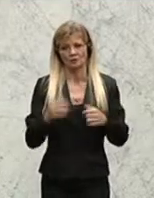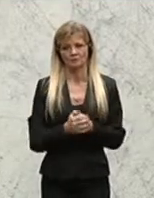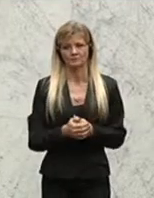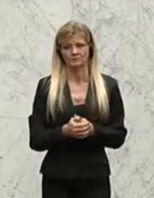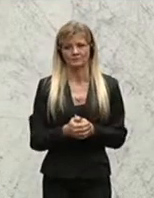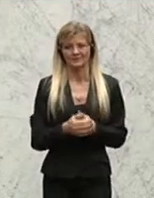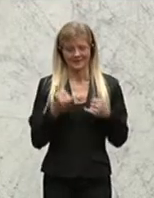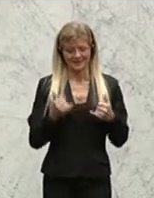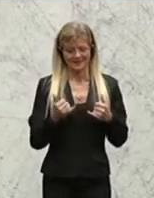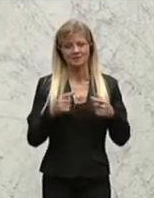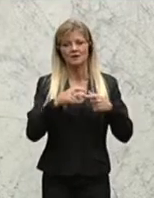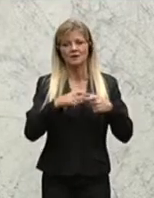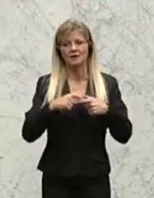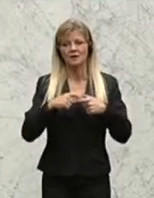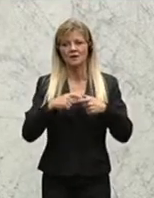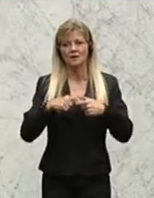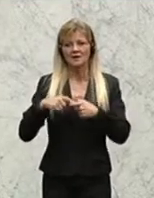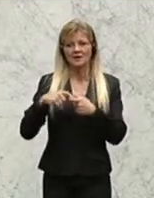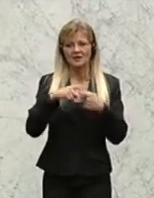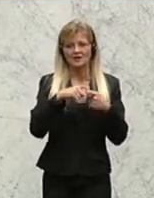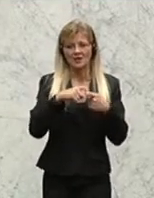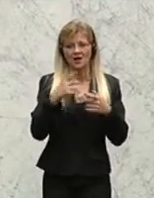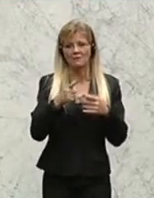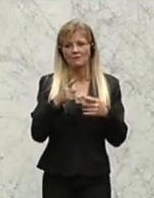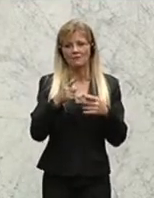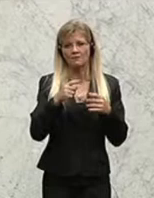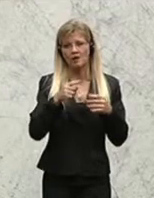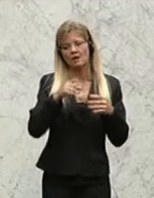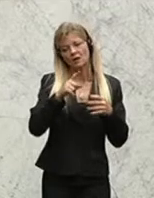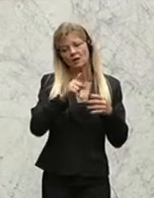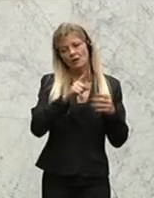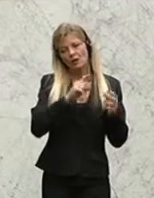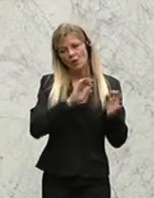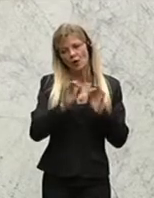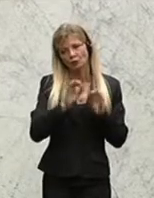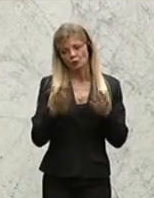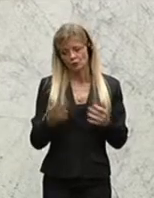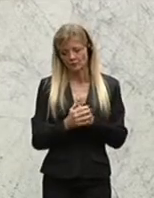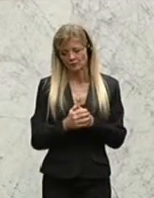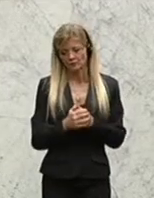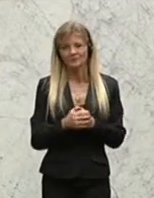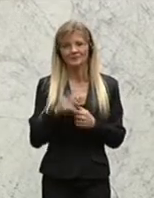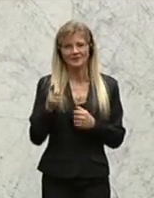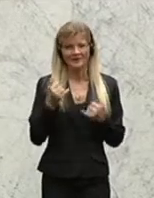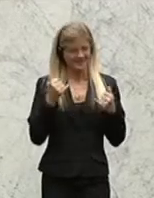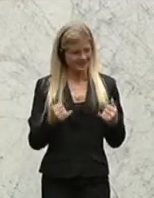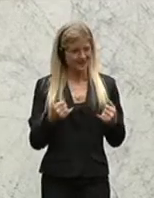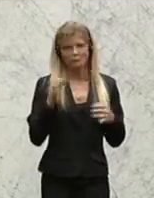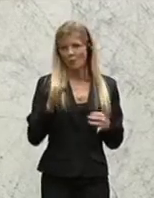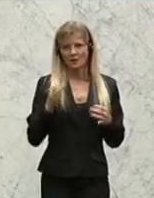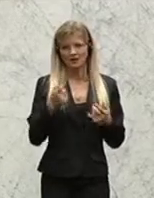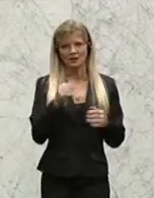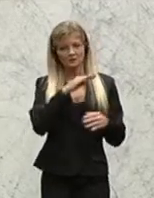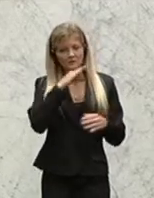eine österreichische Rechtsmaterie ist aufgrund EU-Vorgaben und Judikatur so im Fluss wie die Gewerbeordnung. Allein